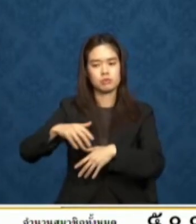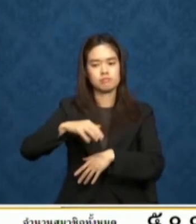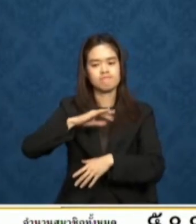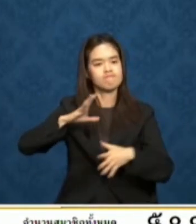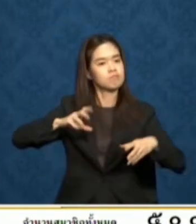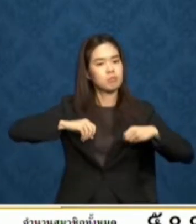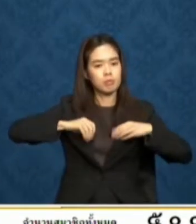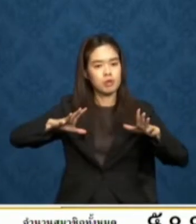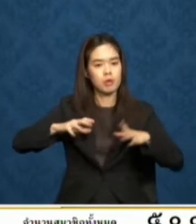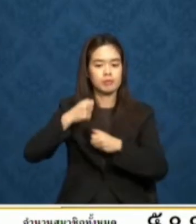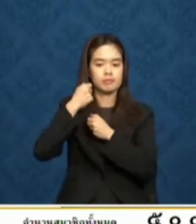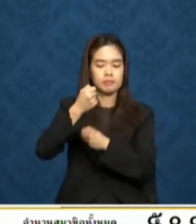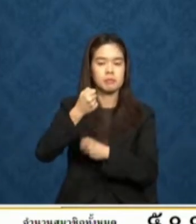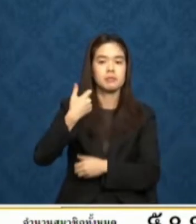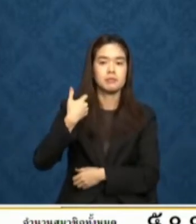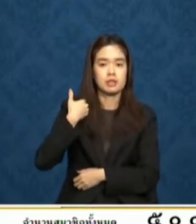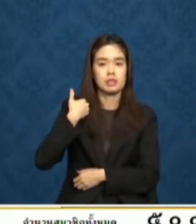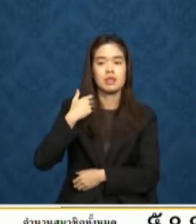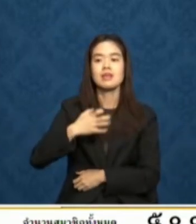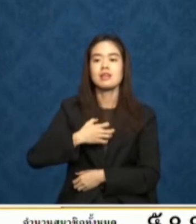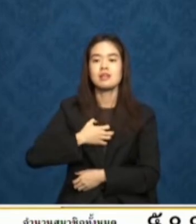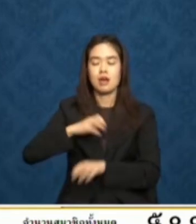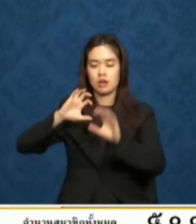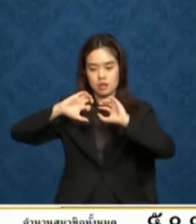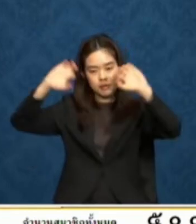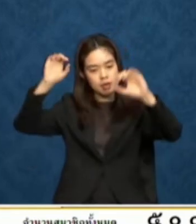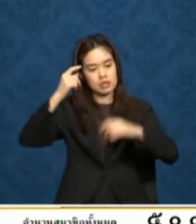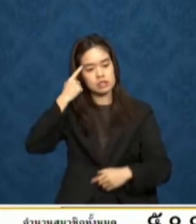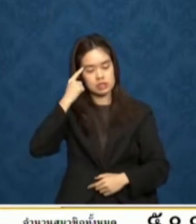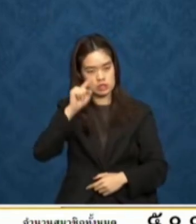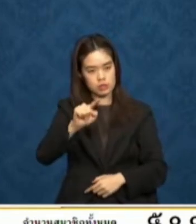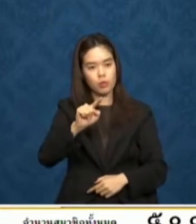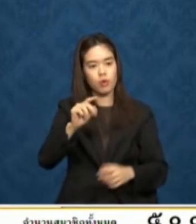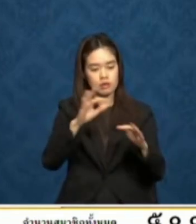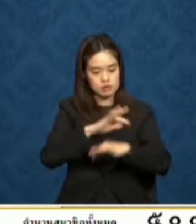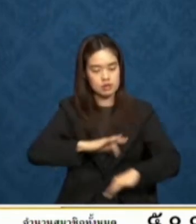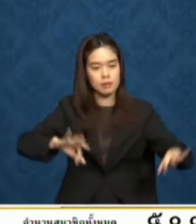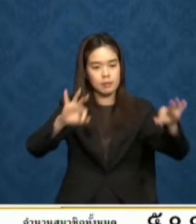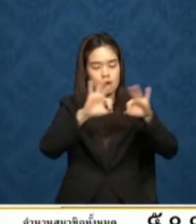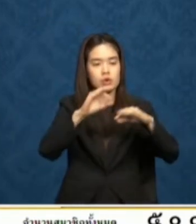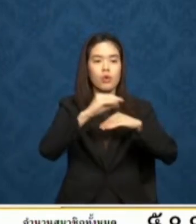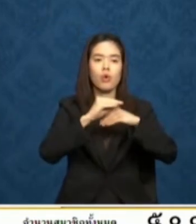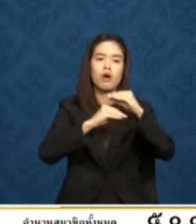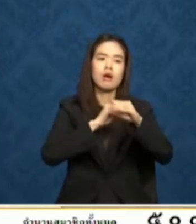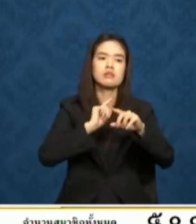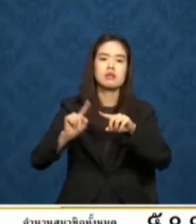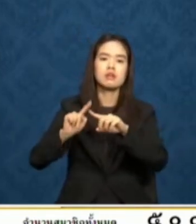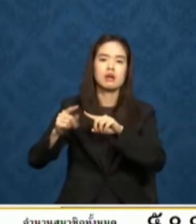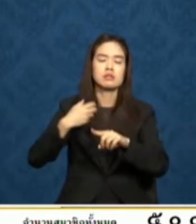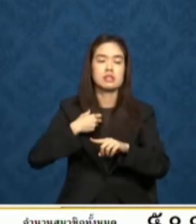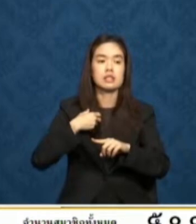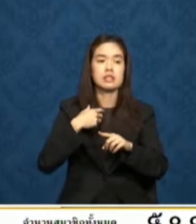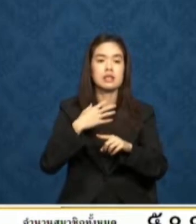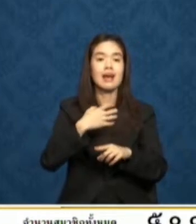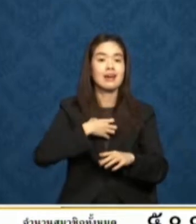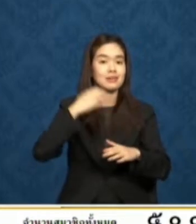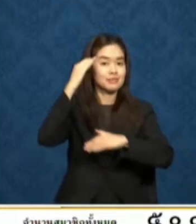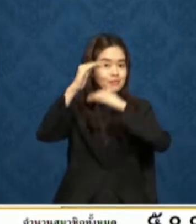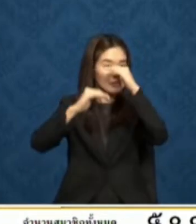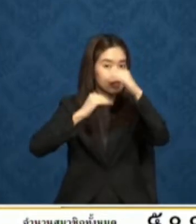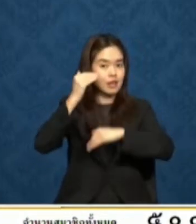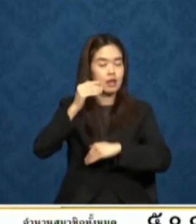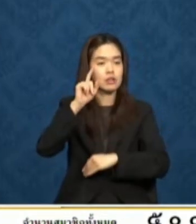มากผมคิวรฐมานตองไฏความสำคญ กัปเดนเห่านี้โดยเฉพาะโงการพัฒนา ใด hut finalmente็แล้แต่ควรทจะผ่าน